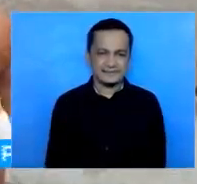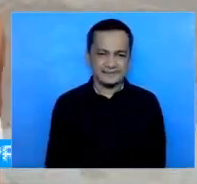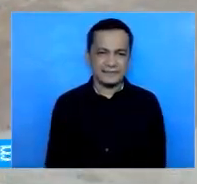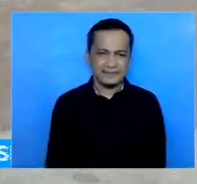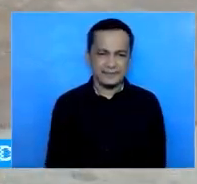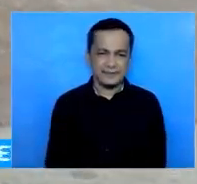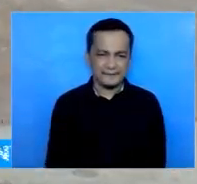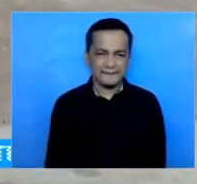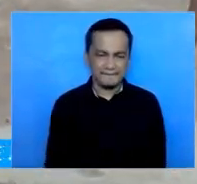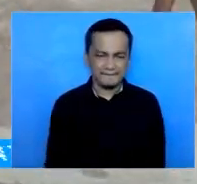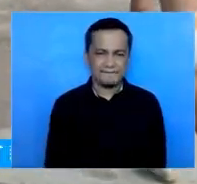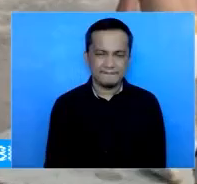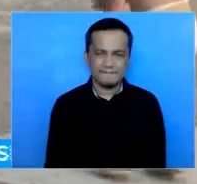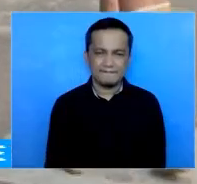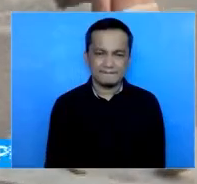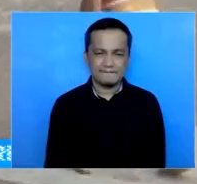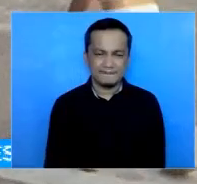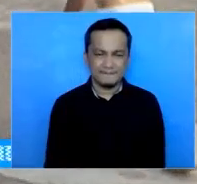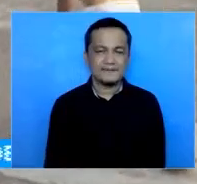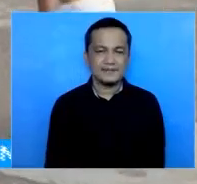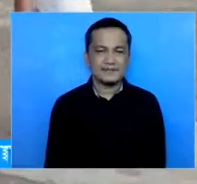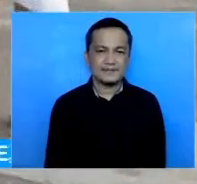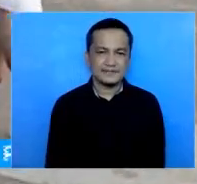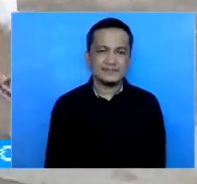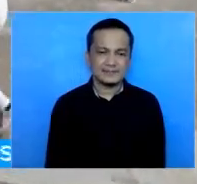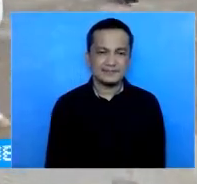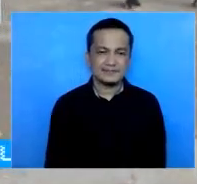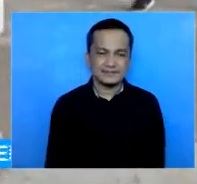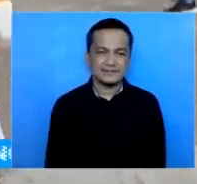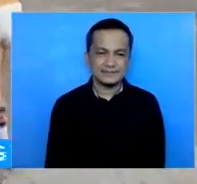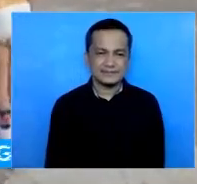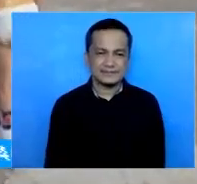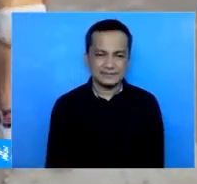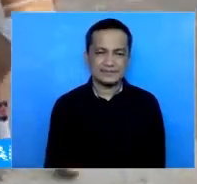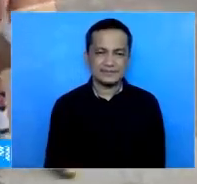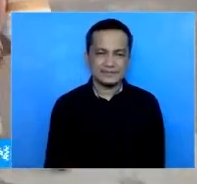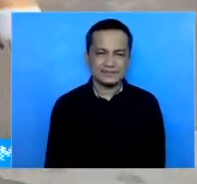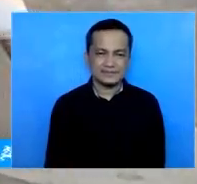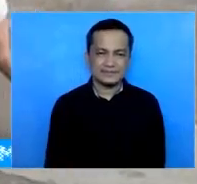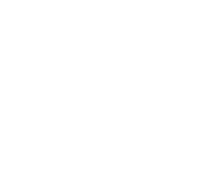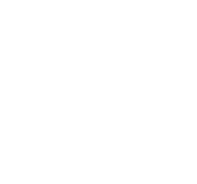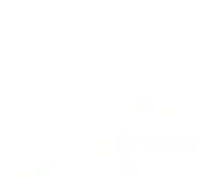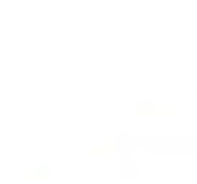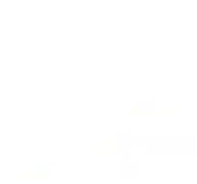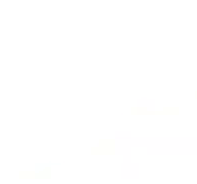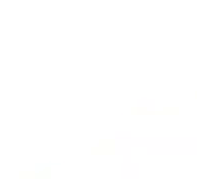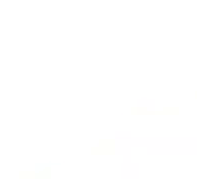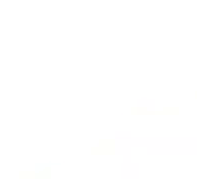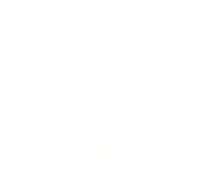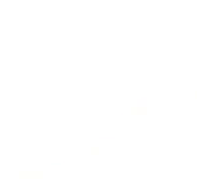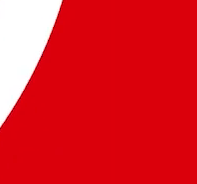Last throw right in, out. Nice block by Boyce. Back away.